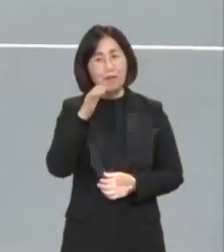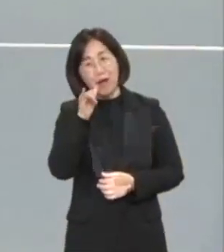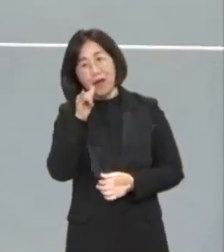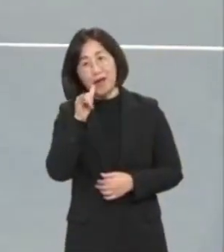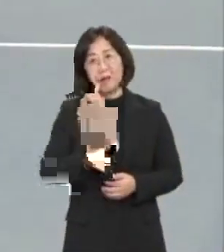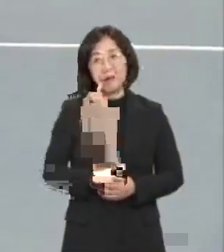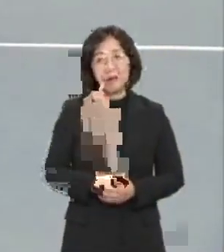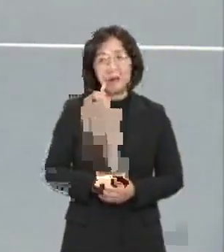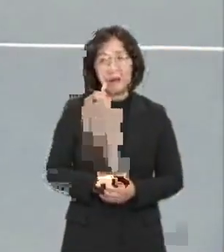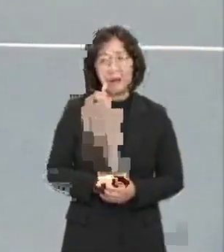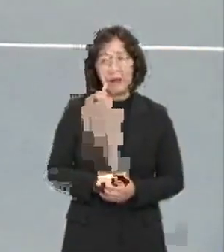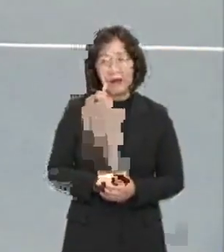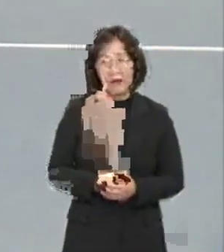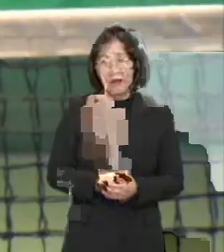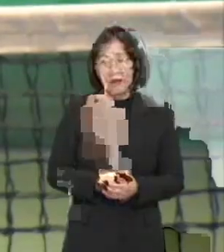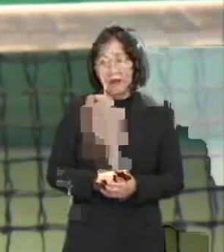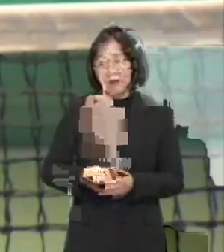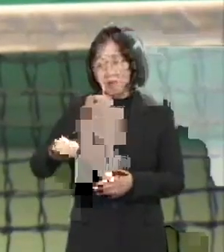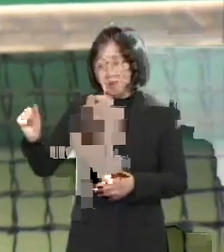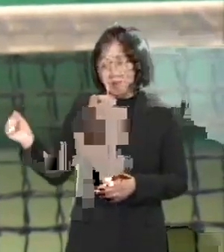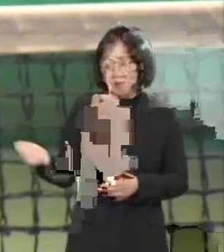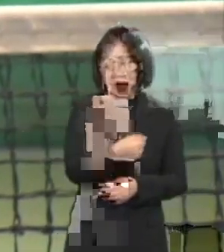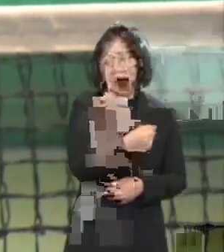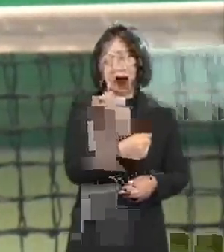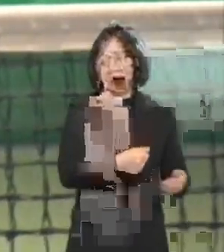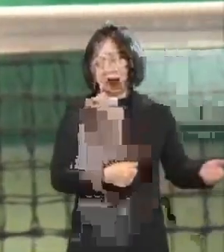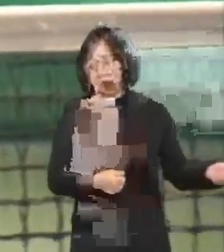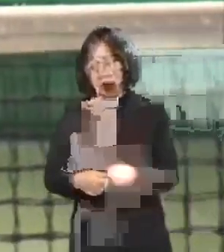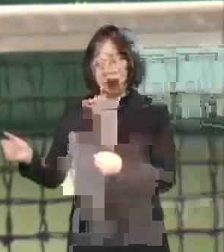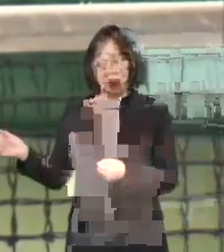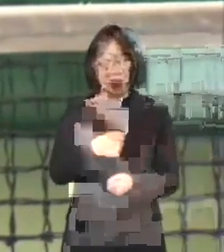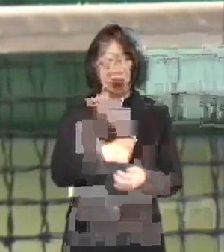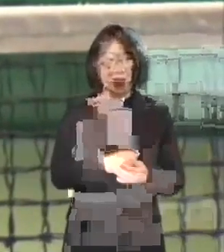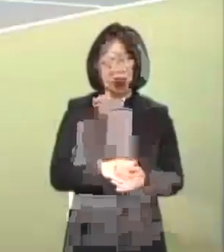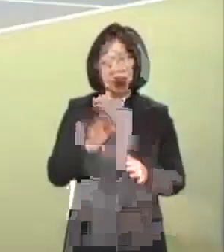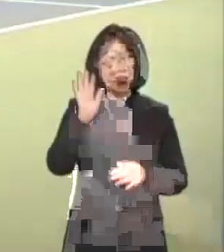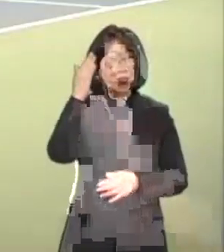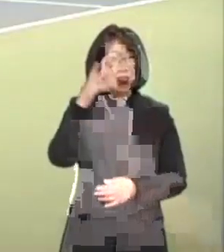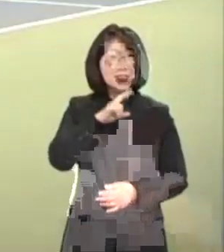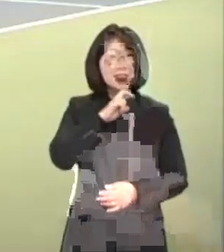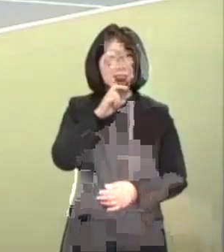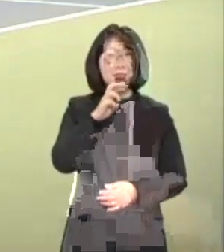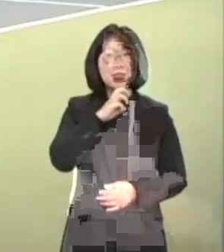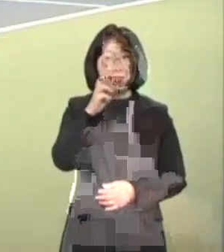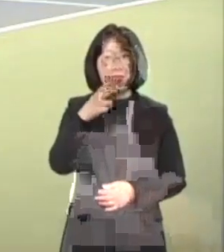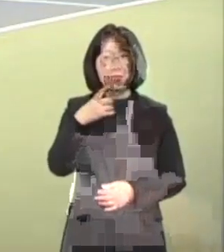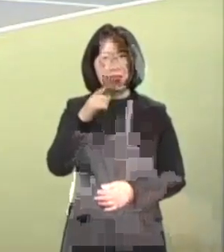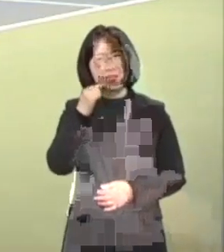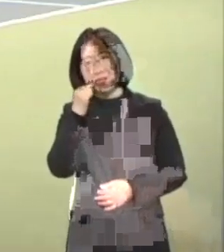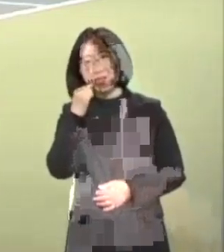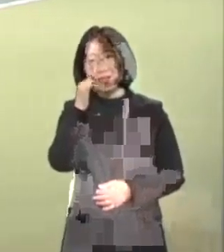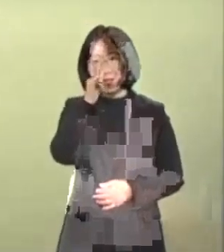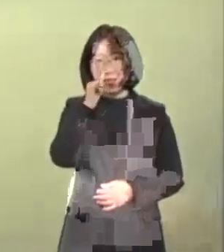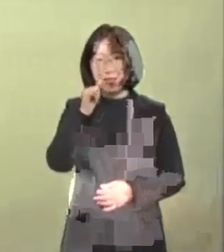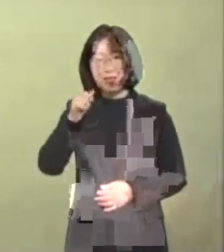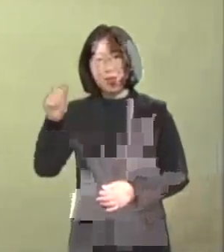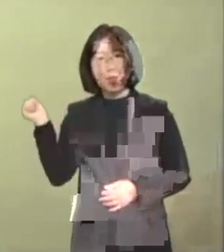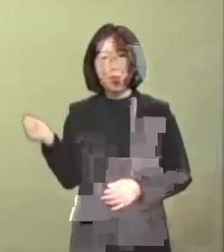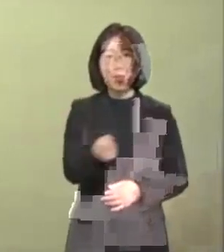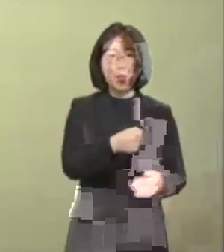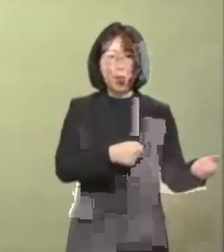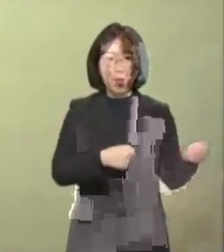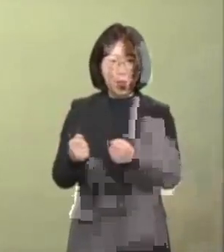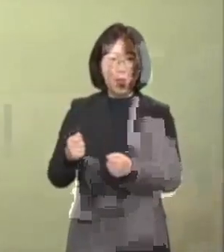초보자 테린이들의 힘찬 스매싱이 이어집니다. 최근 20, 30대 사이에서 일고 있는 테니스 열풍을 보여주듯